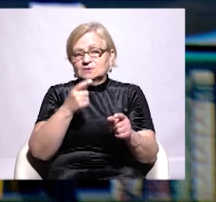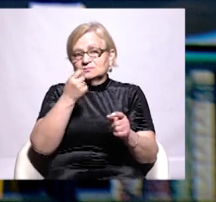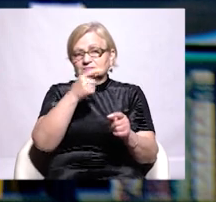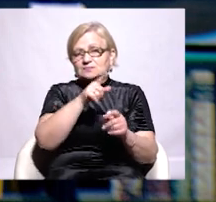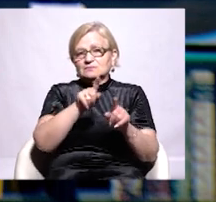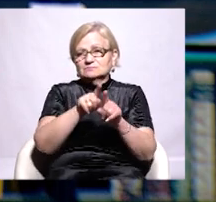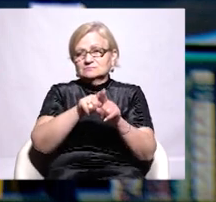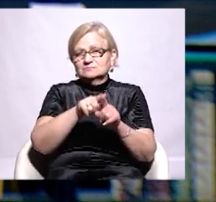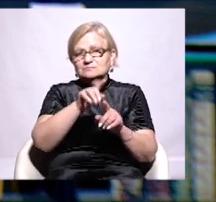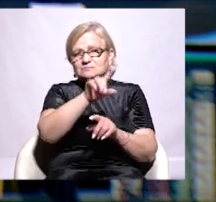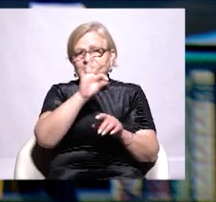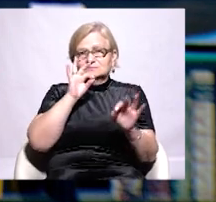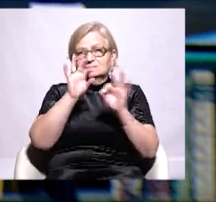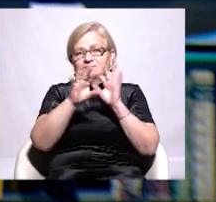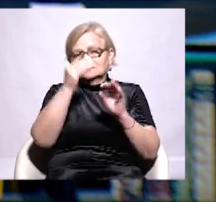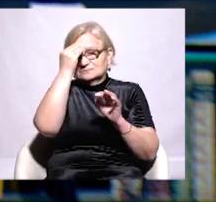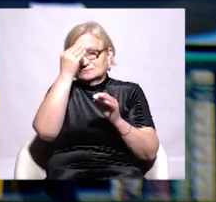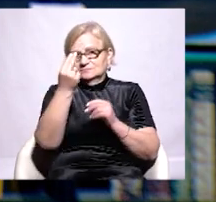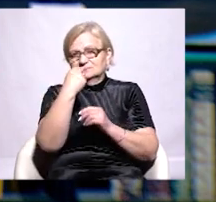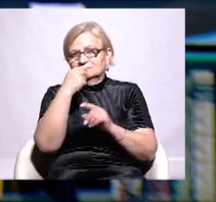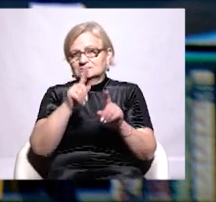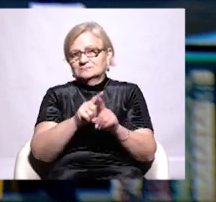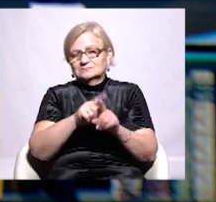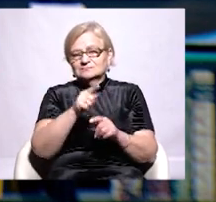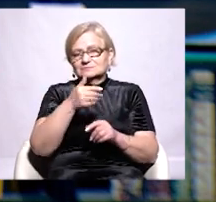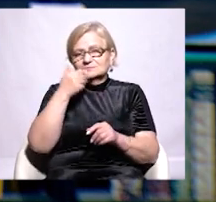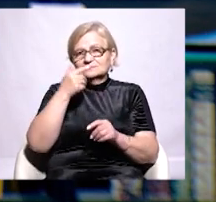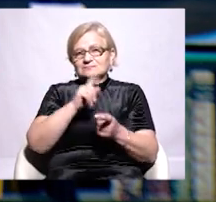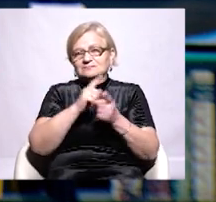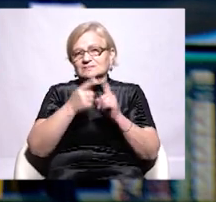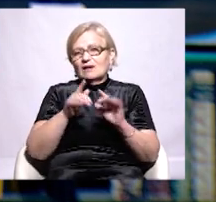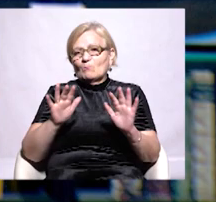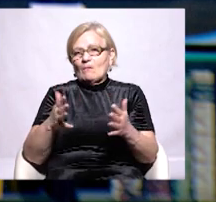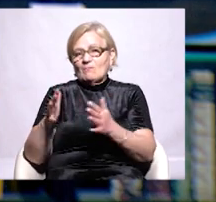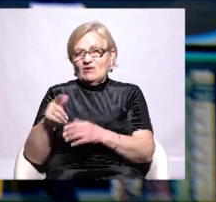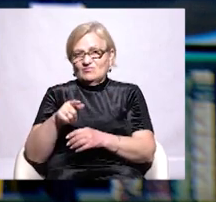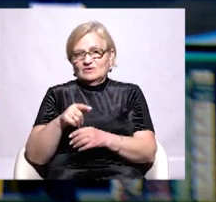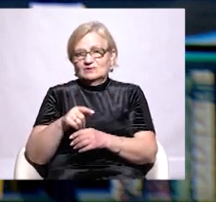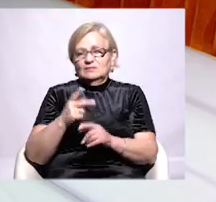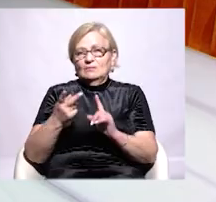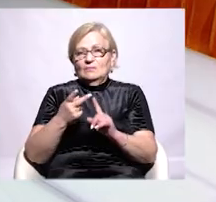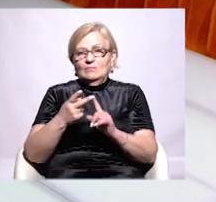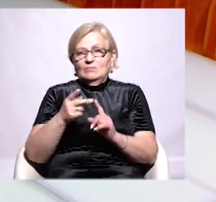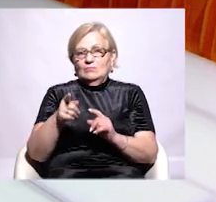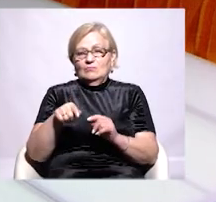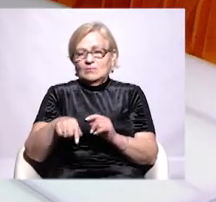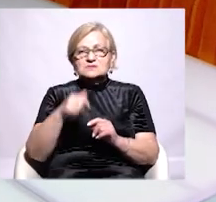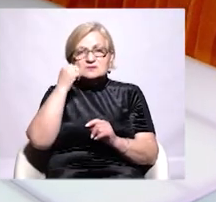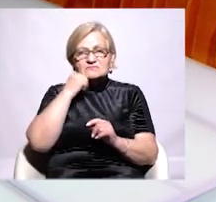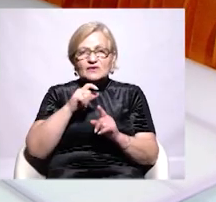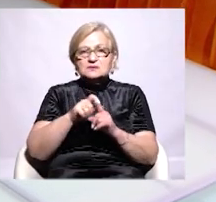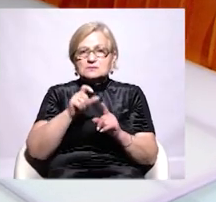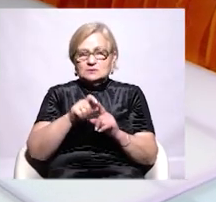შთაგონება თვითონ პოეტისთვის, რომ აი ეს ეპიზოდი, სიუჟეტი შექმნას. Და მეორე მხრივ ხედავთ, რომ მან არქაული